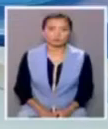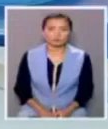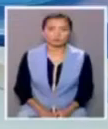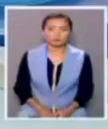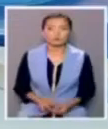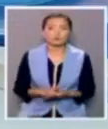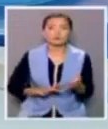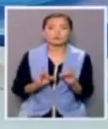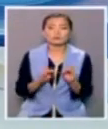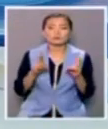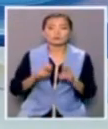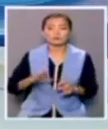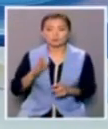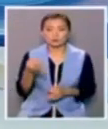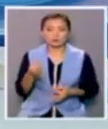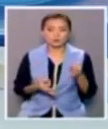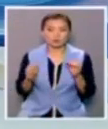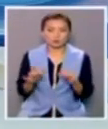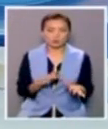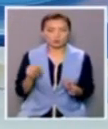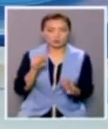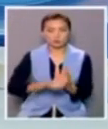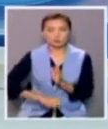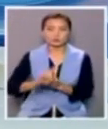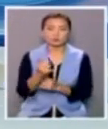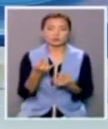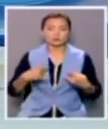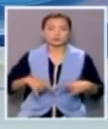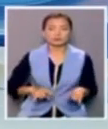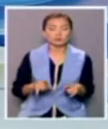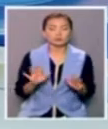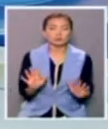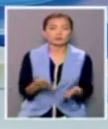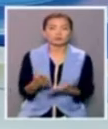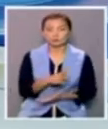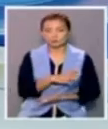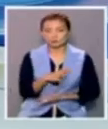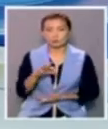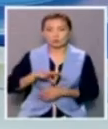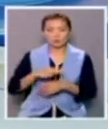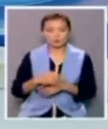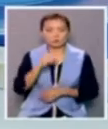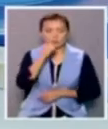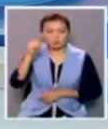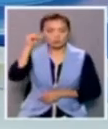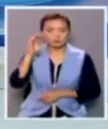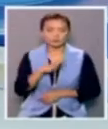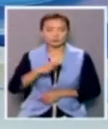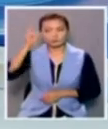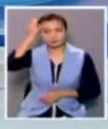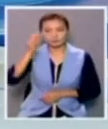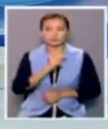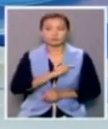продолжается рассмотрение в суде дело убийстве новорожденного трагедия произошла осенью прошлого года напомним